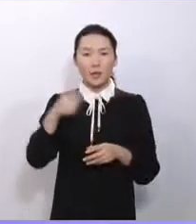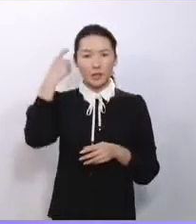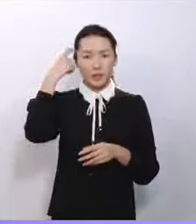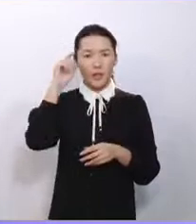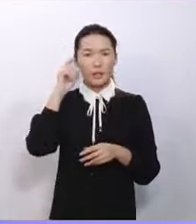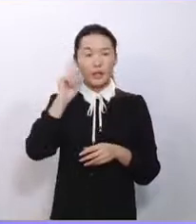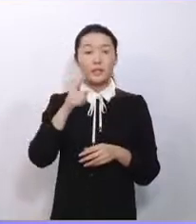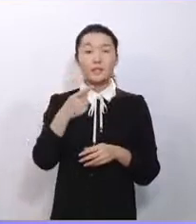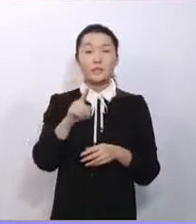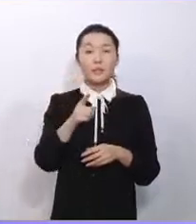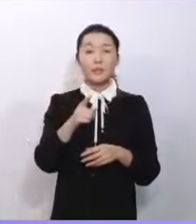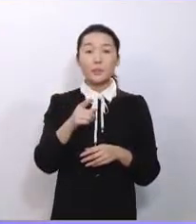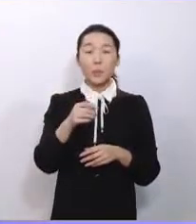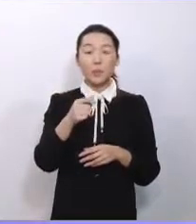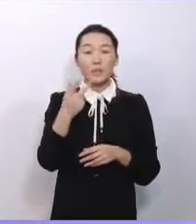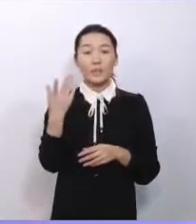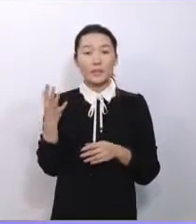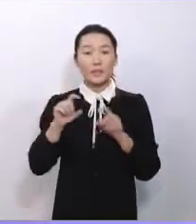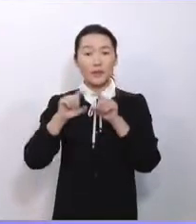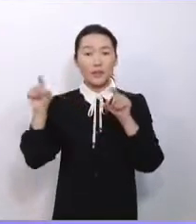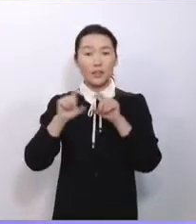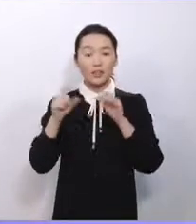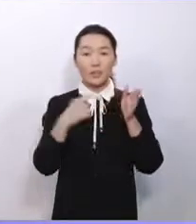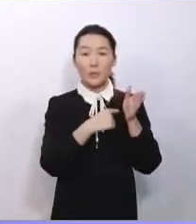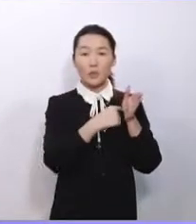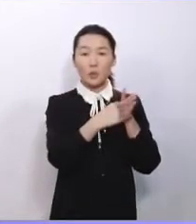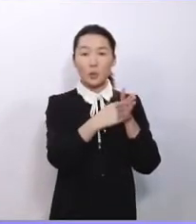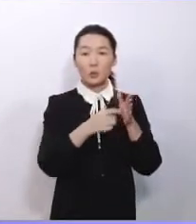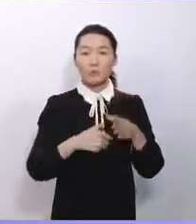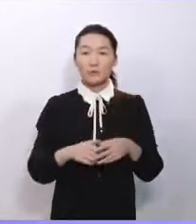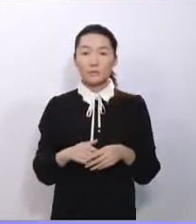Догадайтесь, почему некоторые выражения подчеркнуты.